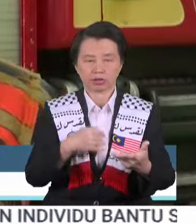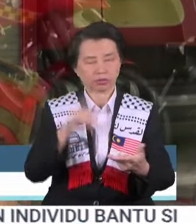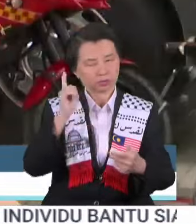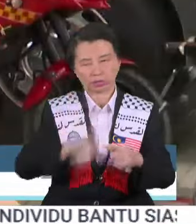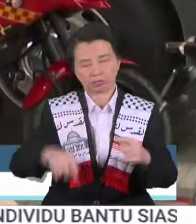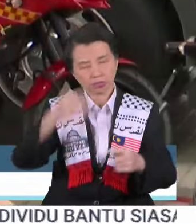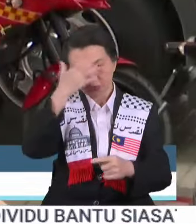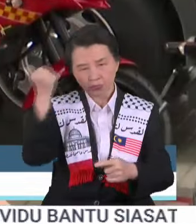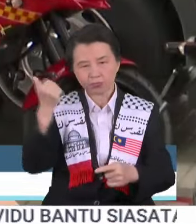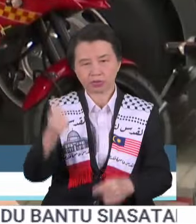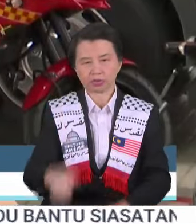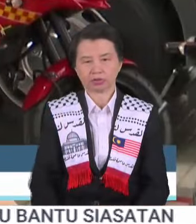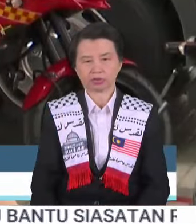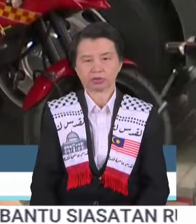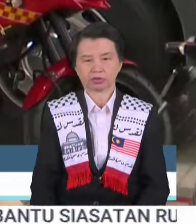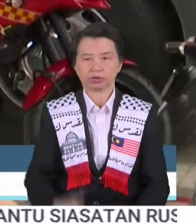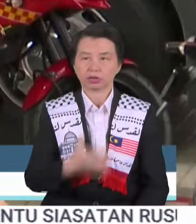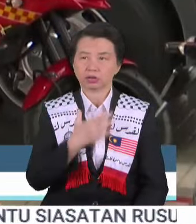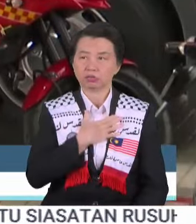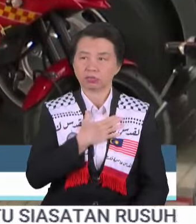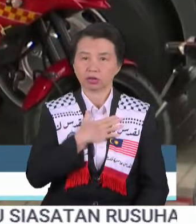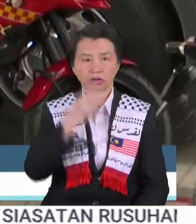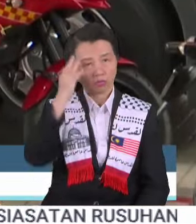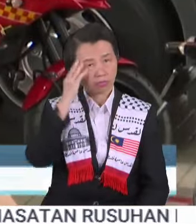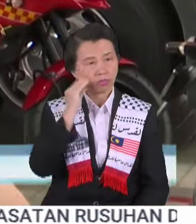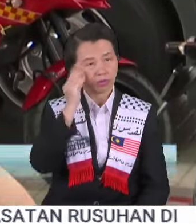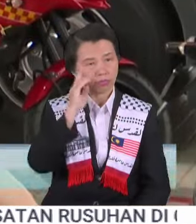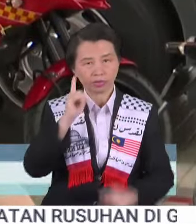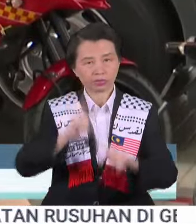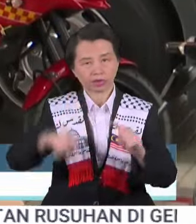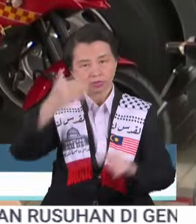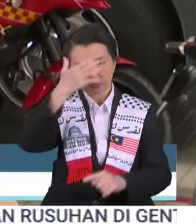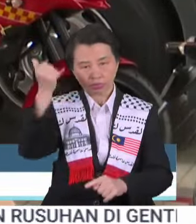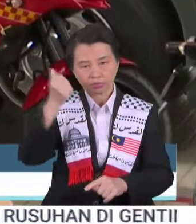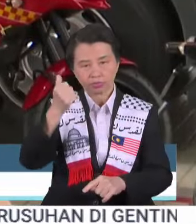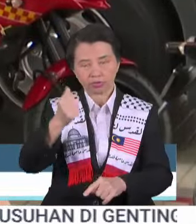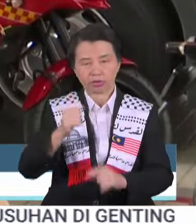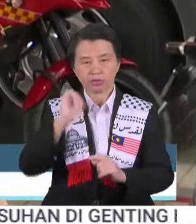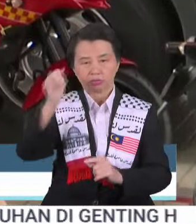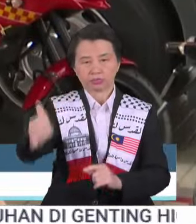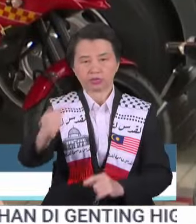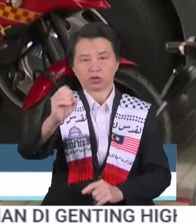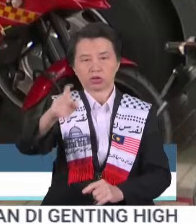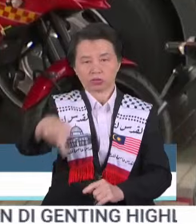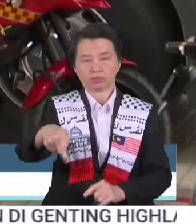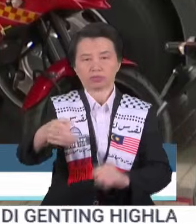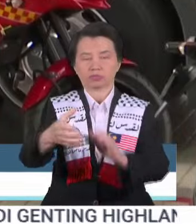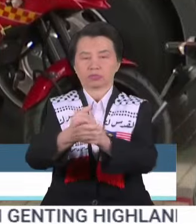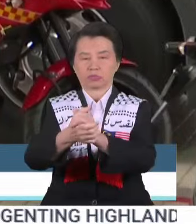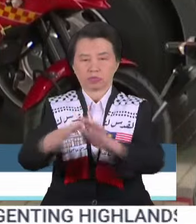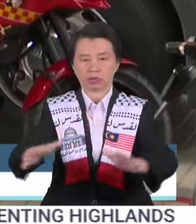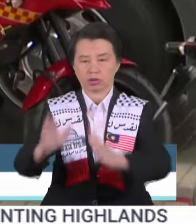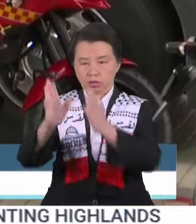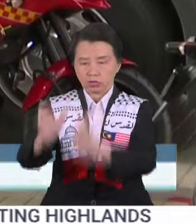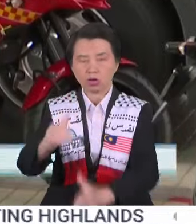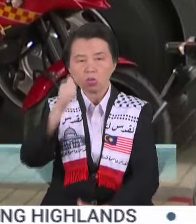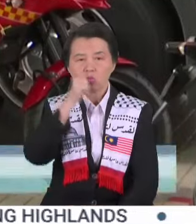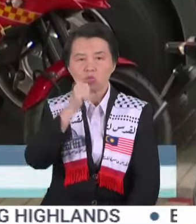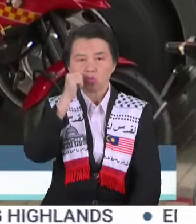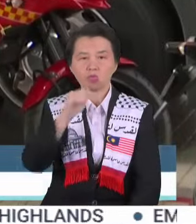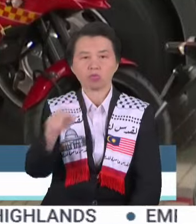lupakan. Pengalaman yang tak dapat saya lupakan semasa menghadiri operasi menyelamat seorang wanita